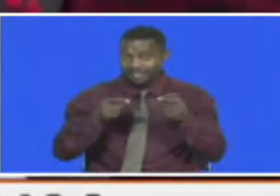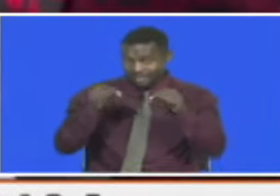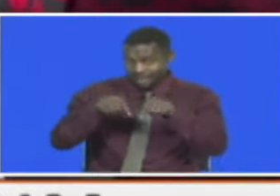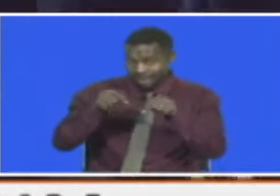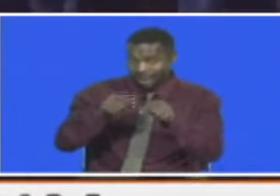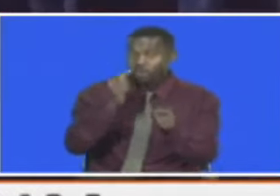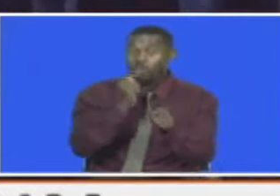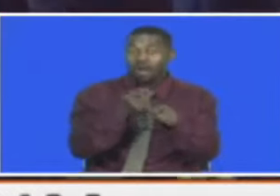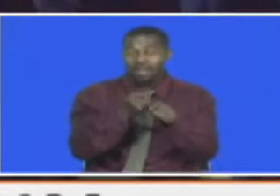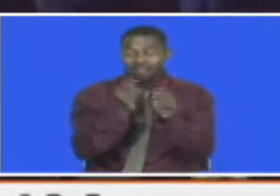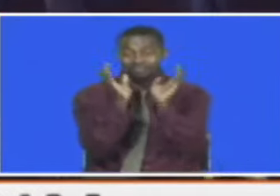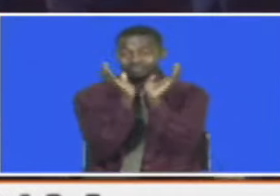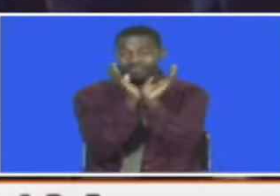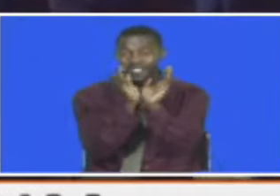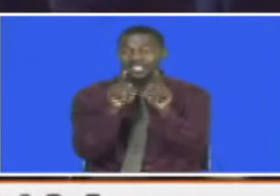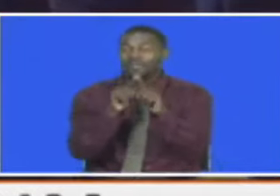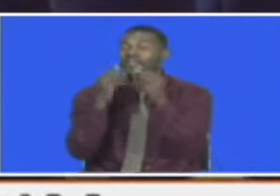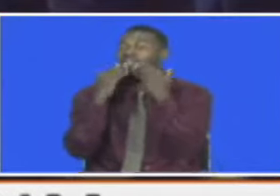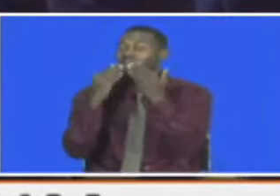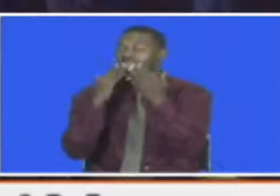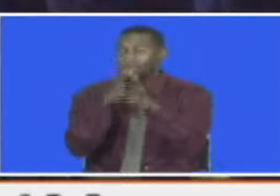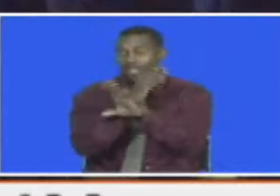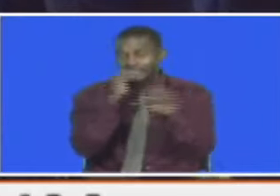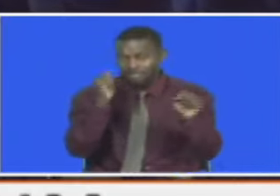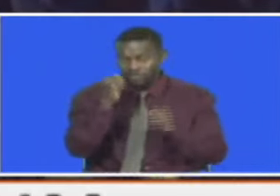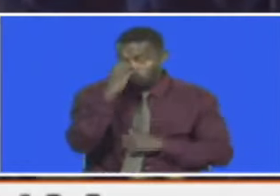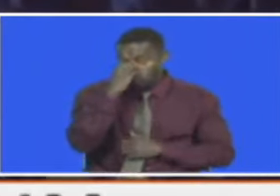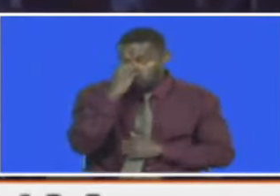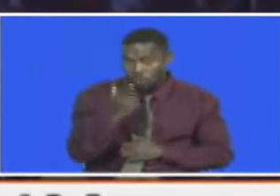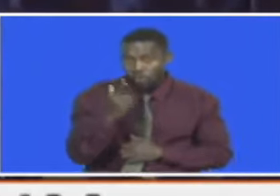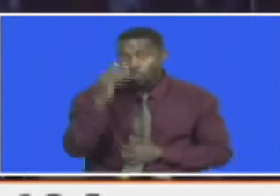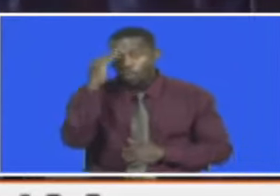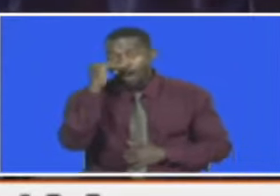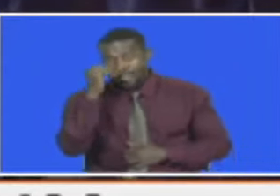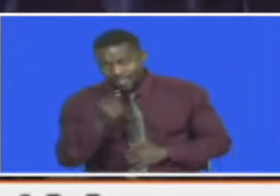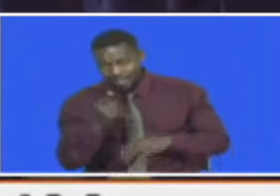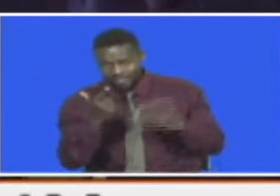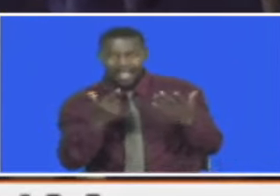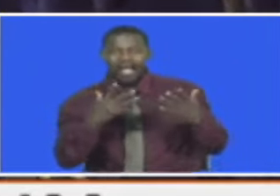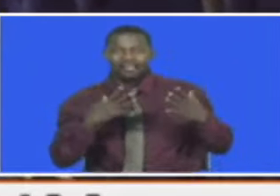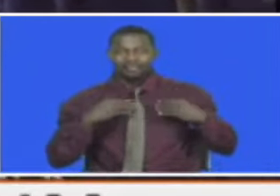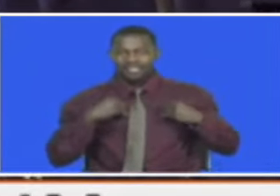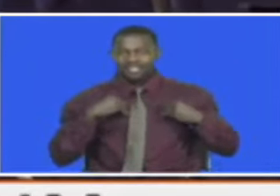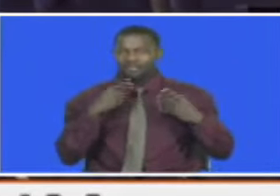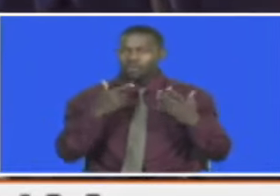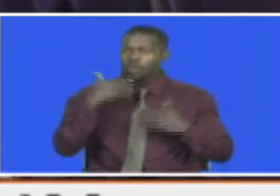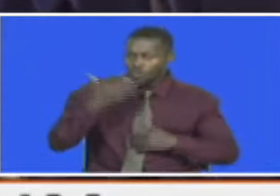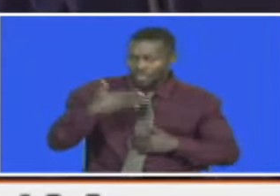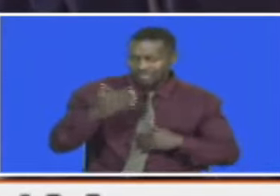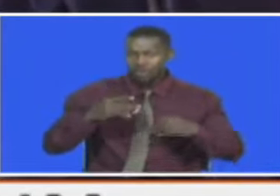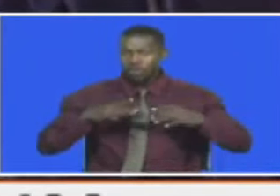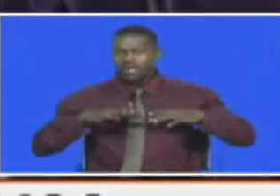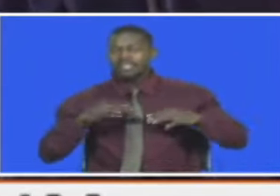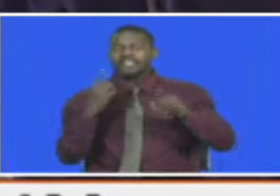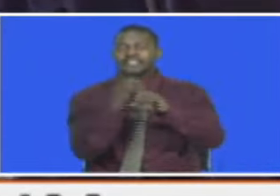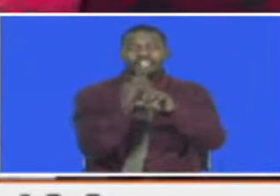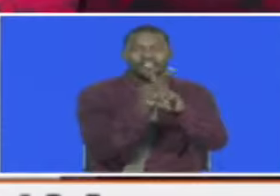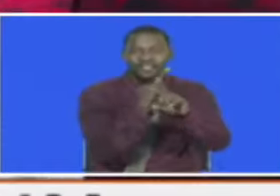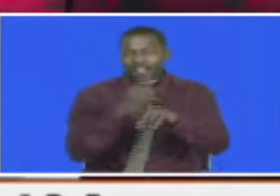Stadium. Na tunashukuru Mheshimiwa Rais wa Jamhuri ya Kenya kwanza kwa kugatua sherehe hizi na kuja mpaka